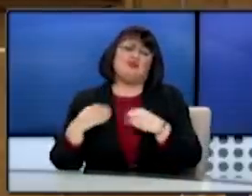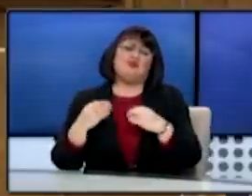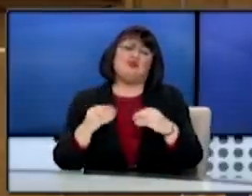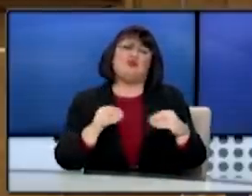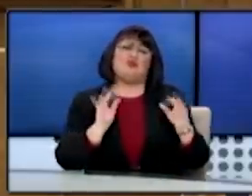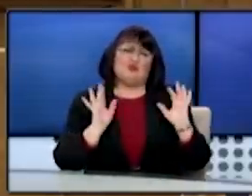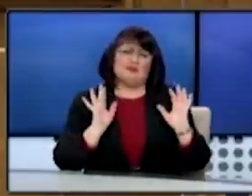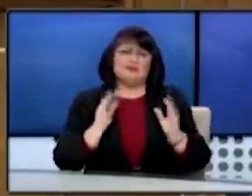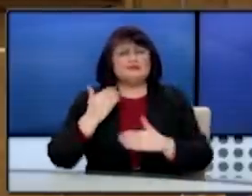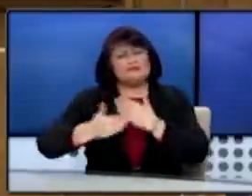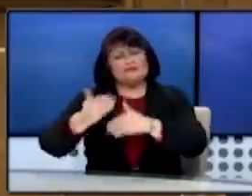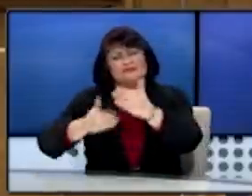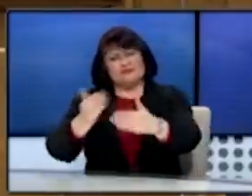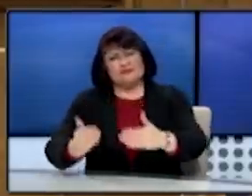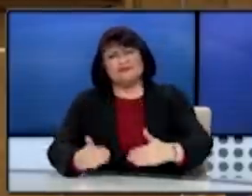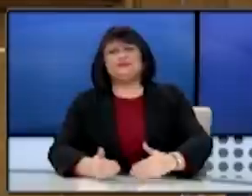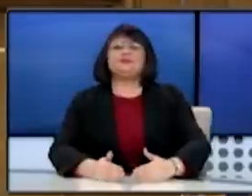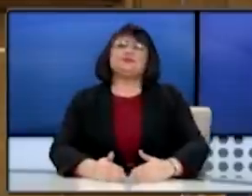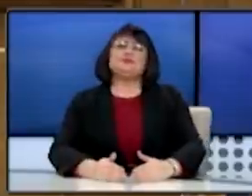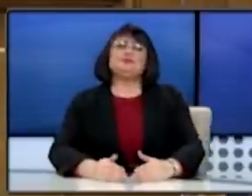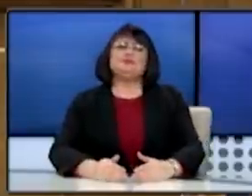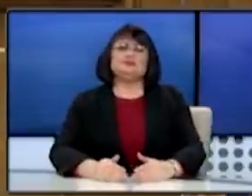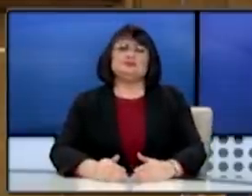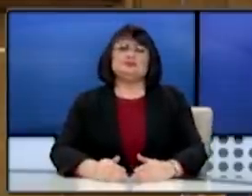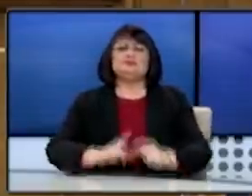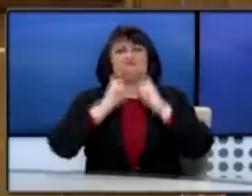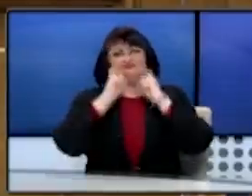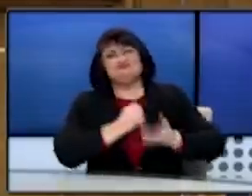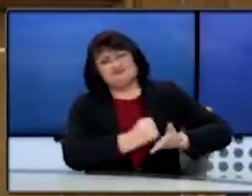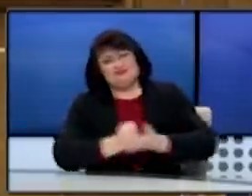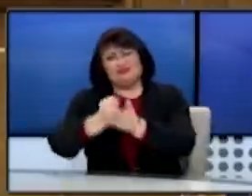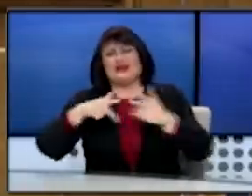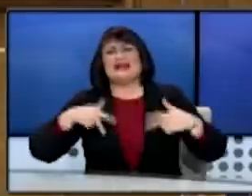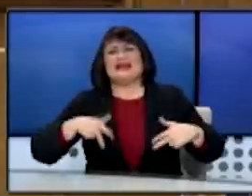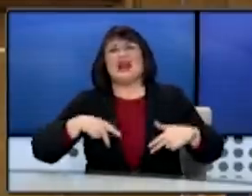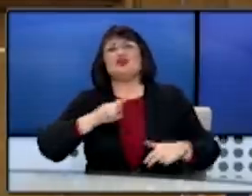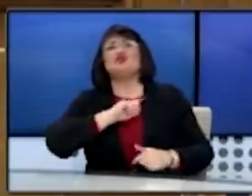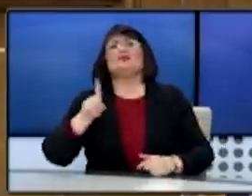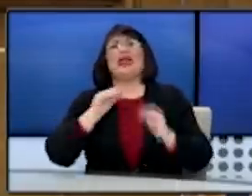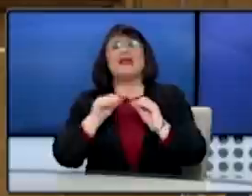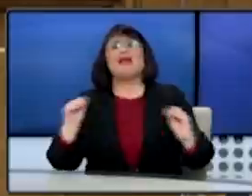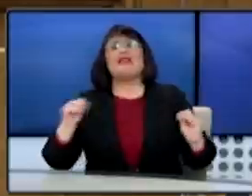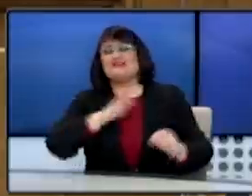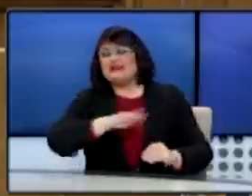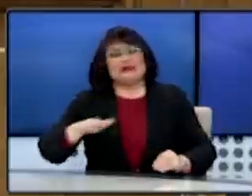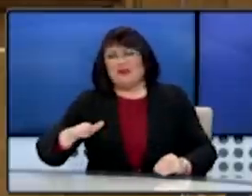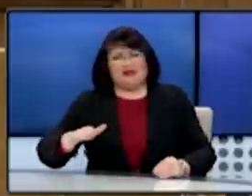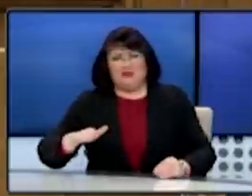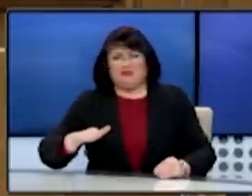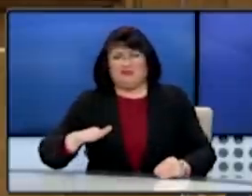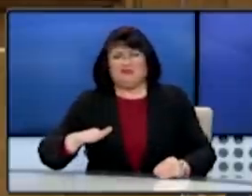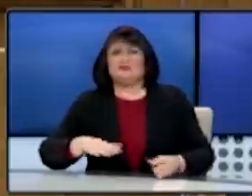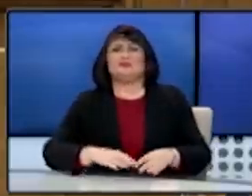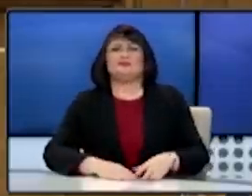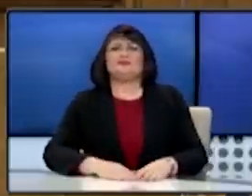σταδιακά ευελπιστείτε να σας απαλλάσσουν και από την υποχρέωση να χρηματοδοτεί το κράτος την εκπαίδευση των παιδιών του λαού, όπως